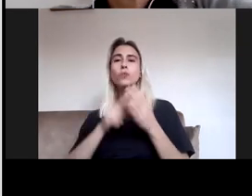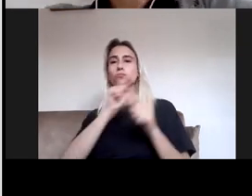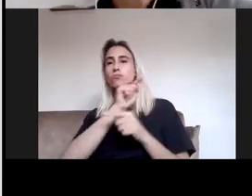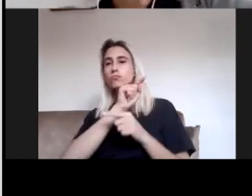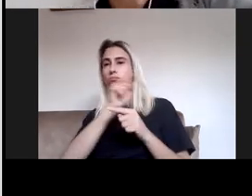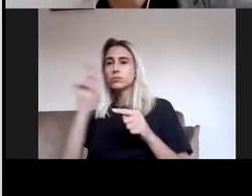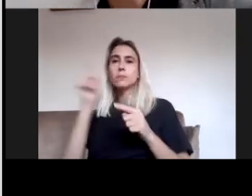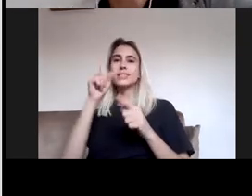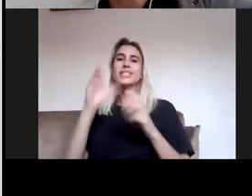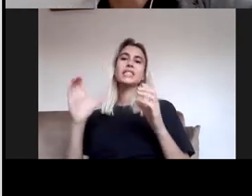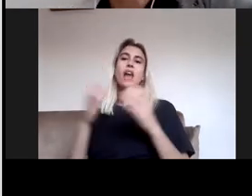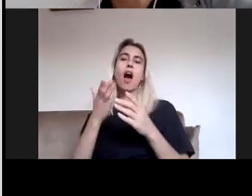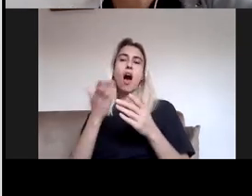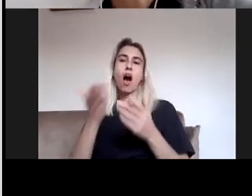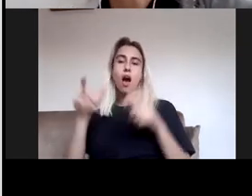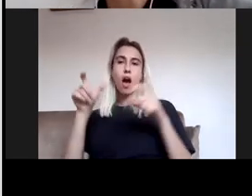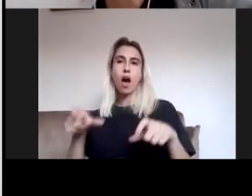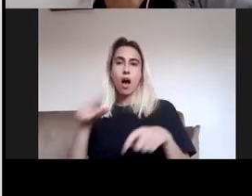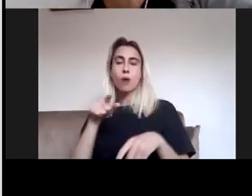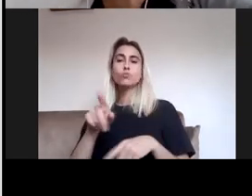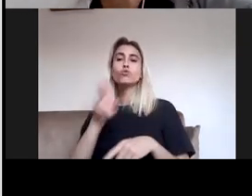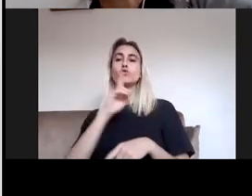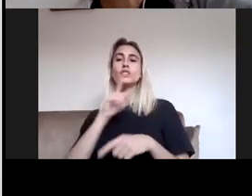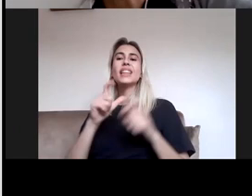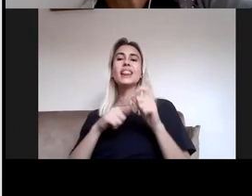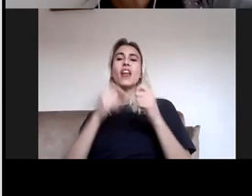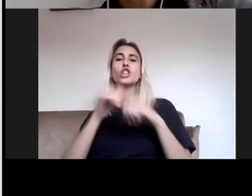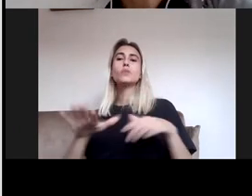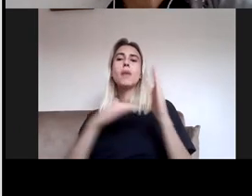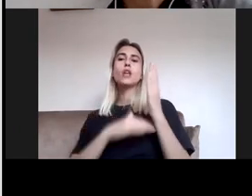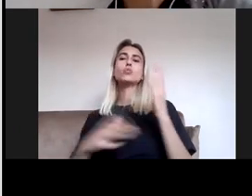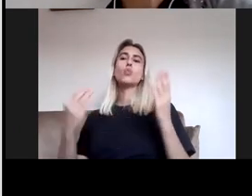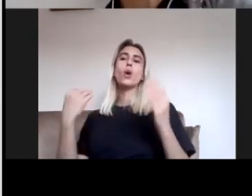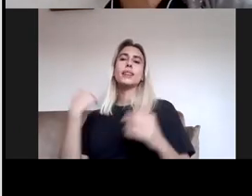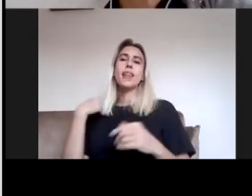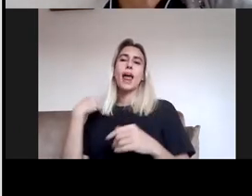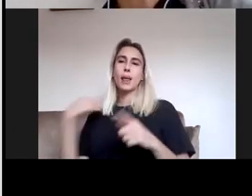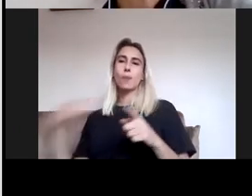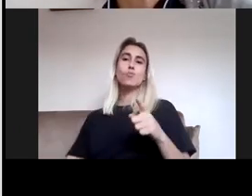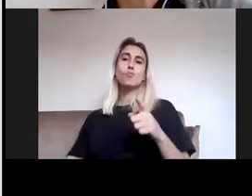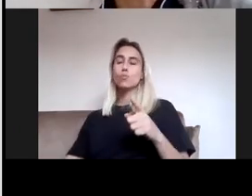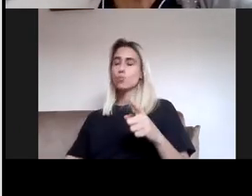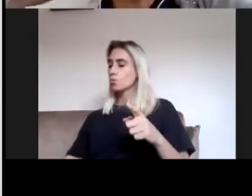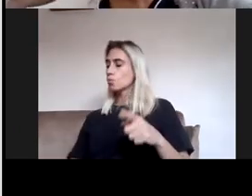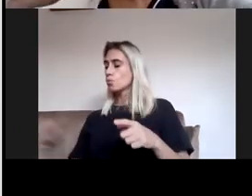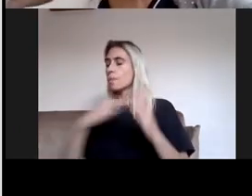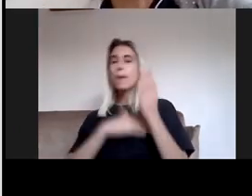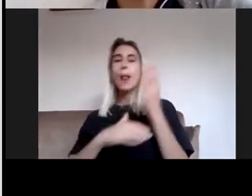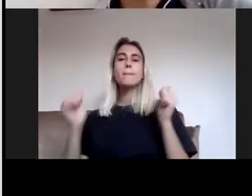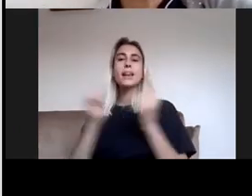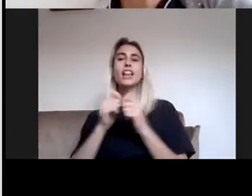sahaydı. Tabii sonuçlar ve buradaki strateji belgesi çok yeni bir belge. Ve bu belgeyle beraber gelişen süreci de takip